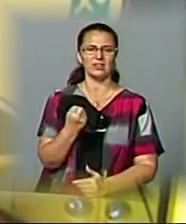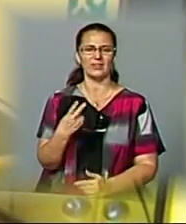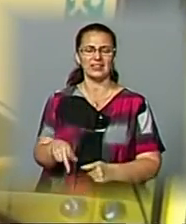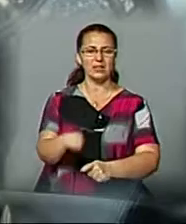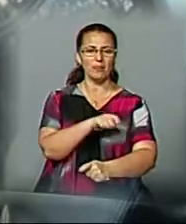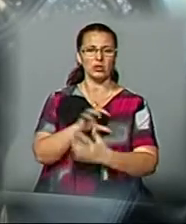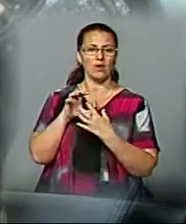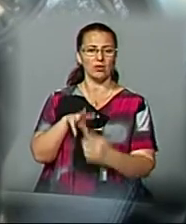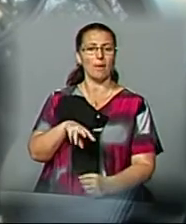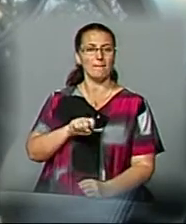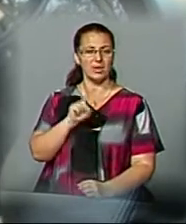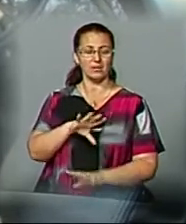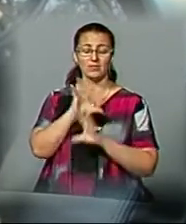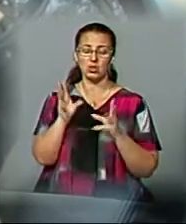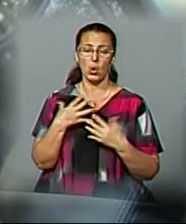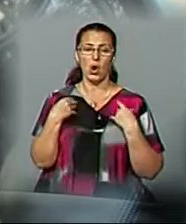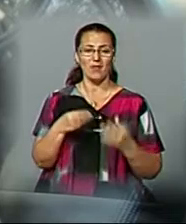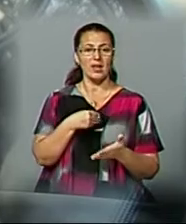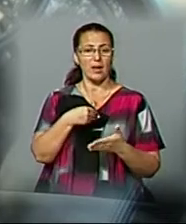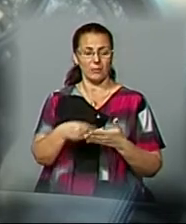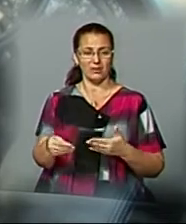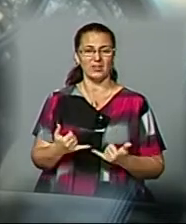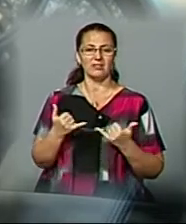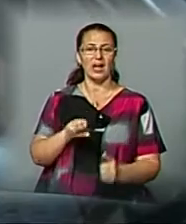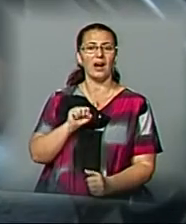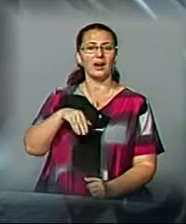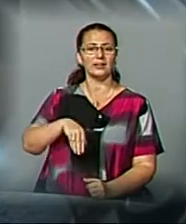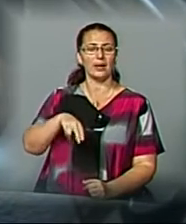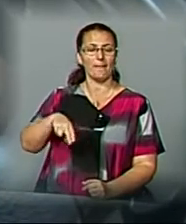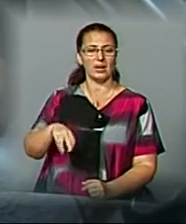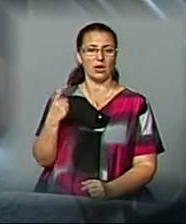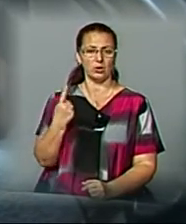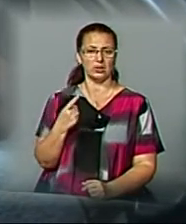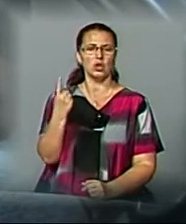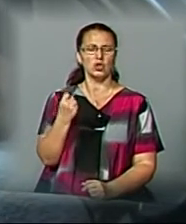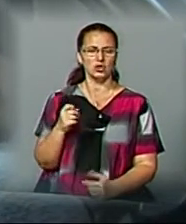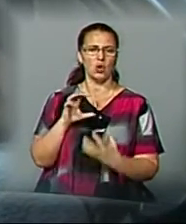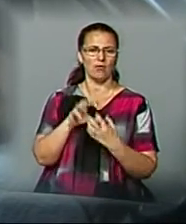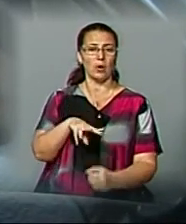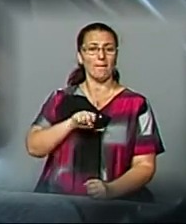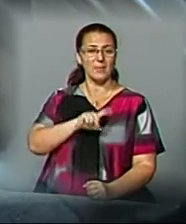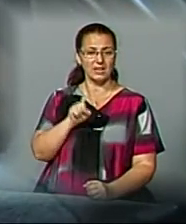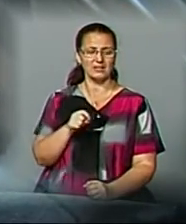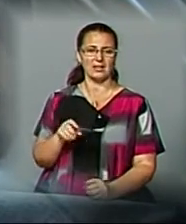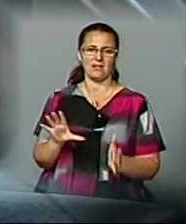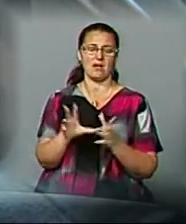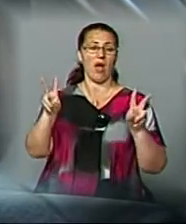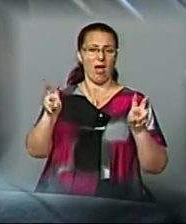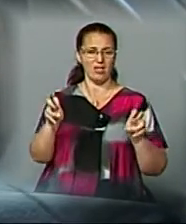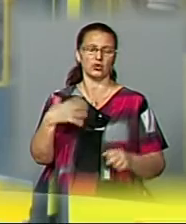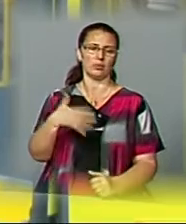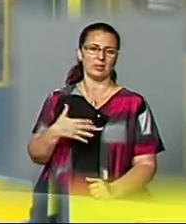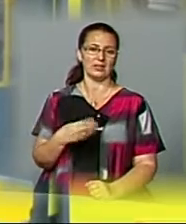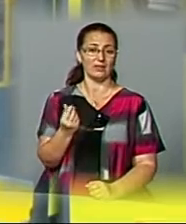автобусів МАЗ. Всього Львів придбав у лізинг для АТП-1 100 автобусів МАЗ і 50 автобусів «Електрон». Вартість